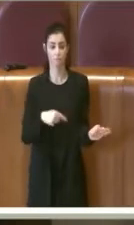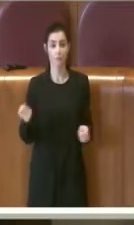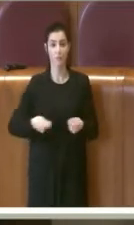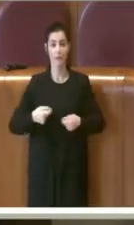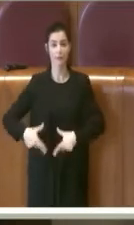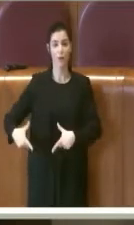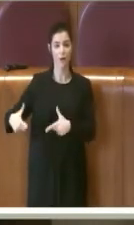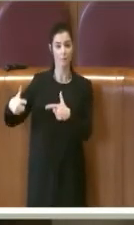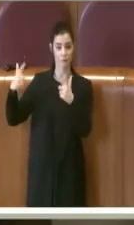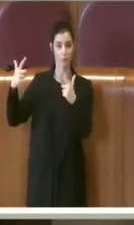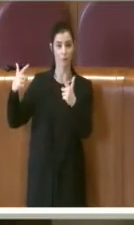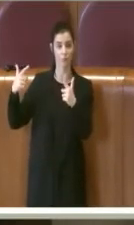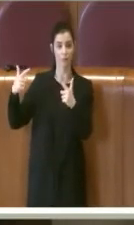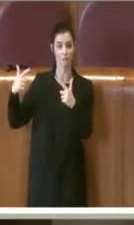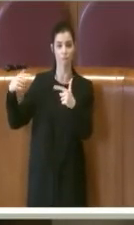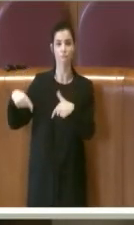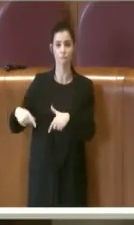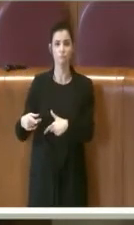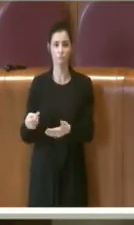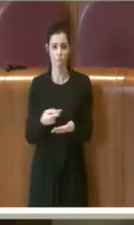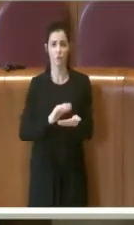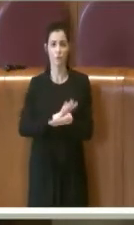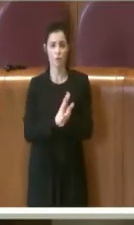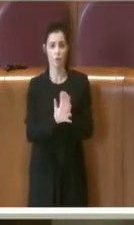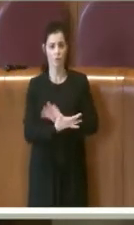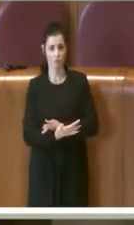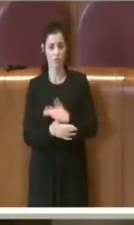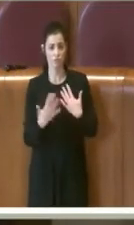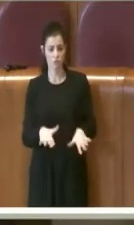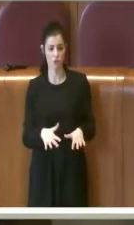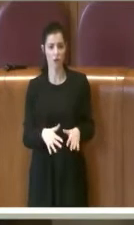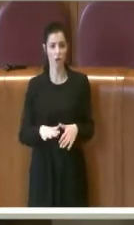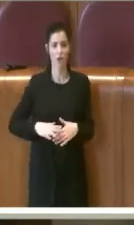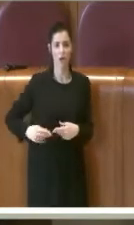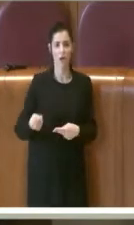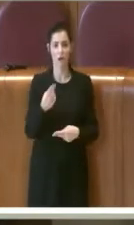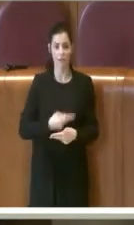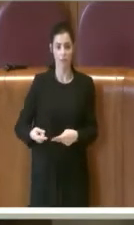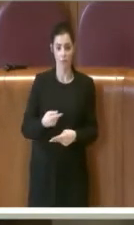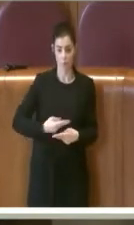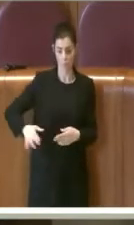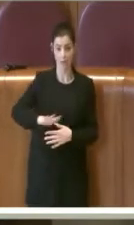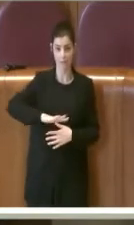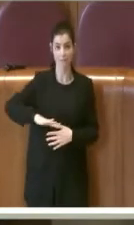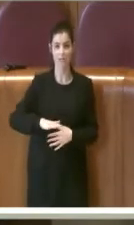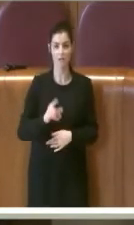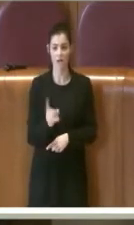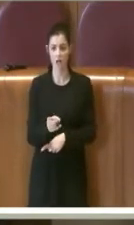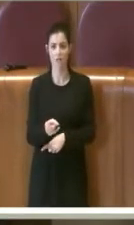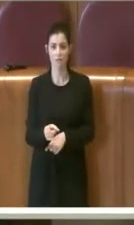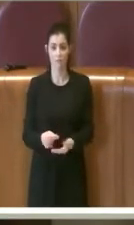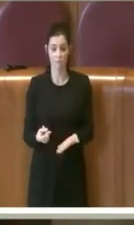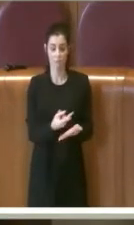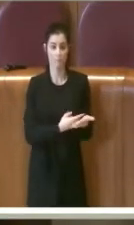dell'Alberone avevamo, insomma, in piedi una convenzione con l'urbanistica ed era in arrivo il